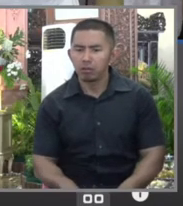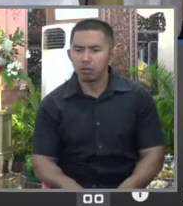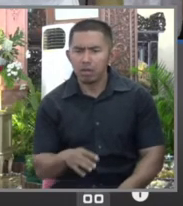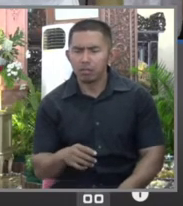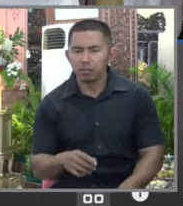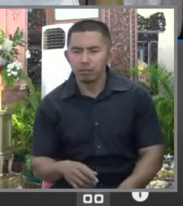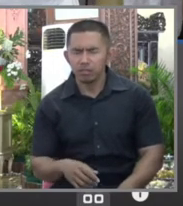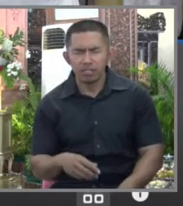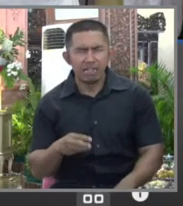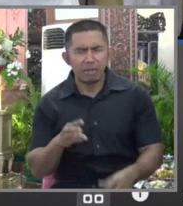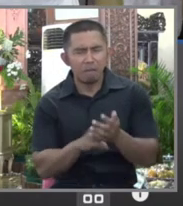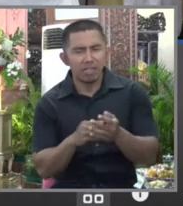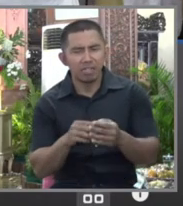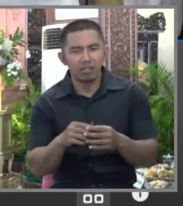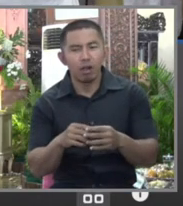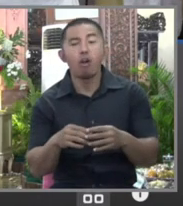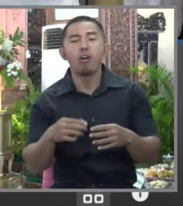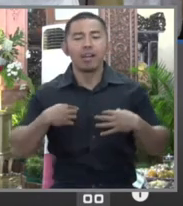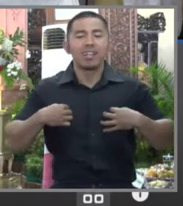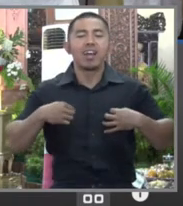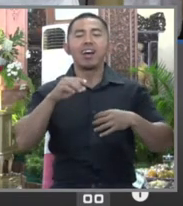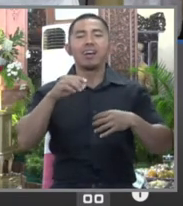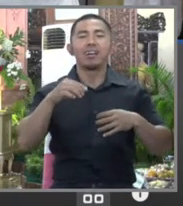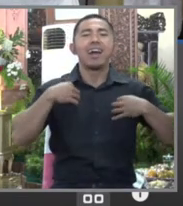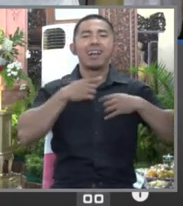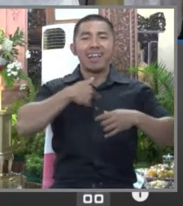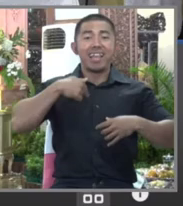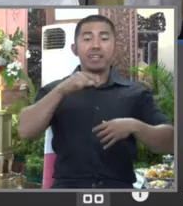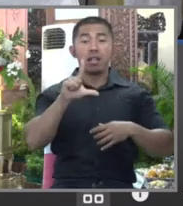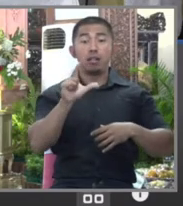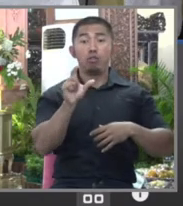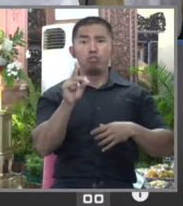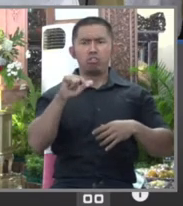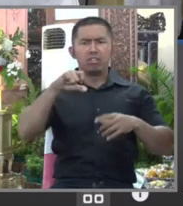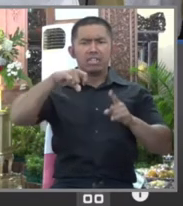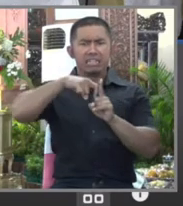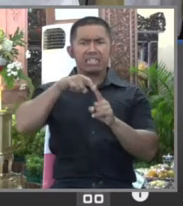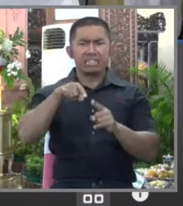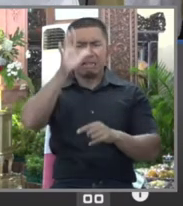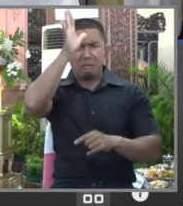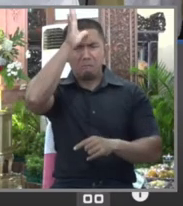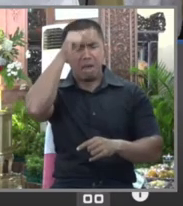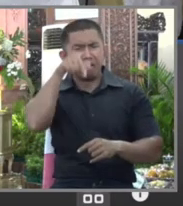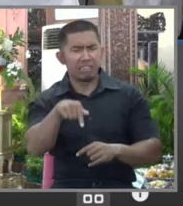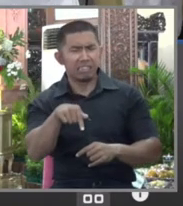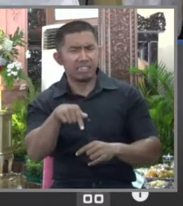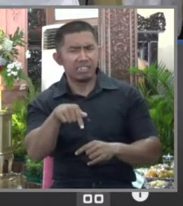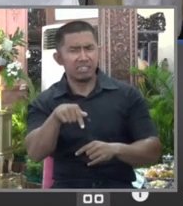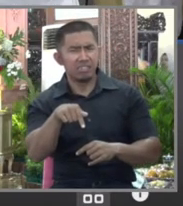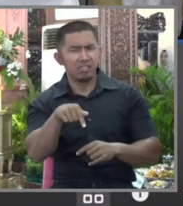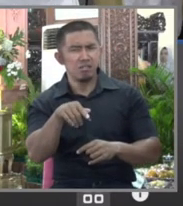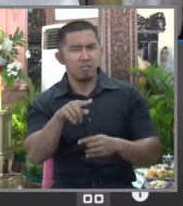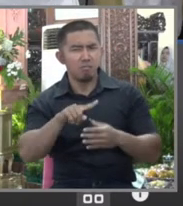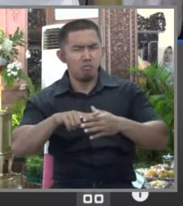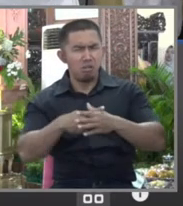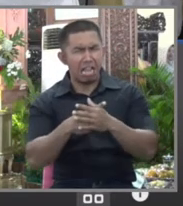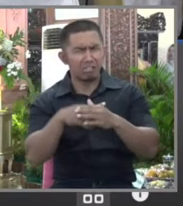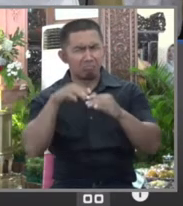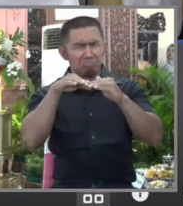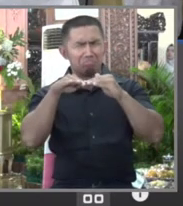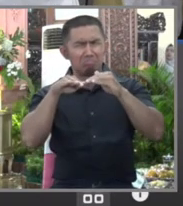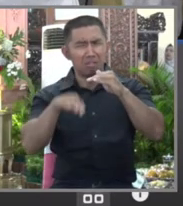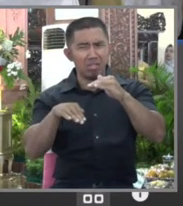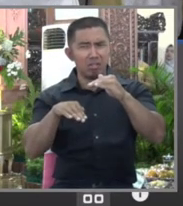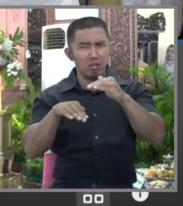coraknya ini lurik lurik sekarang kok luriknya di Bali ini mulai menyusut dan